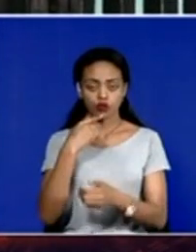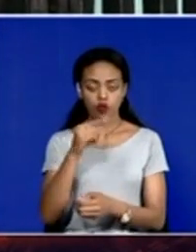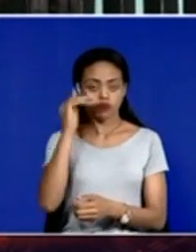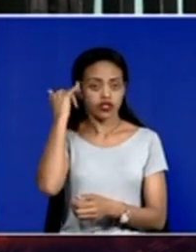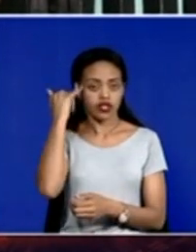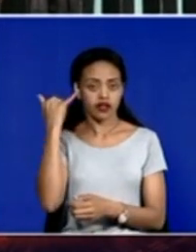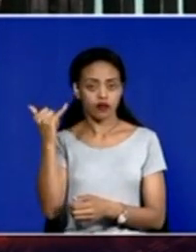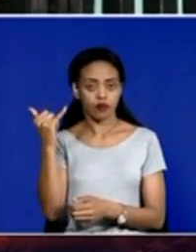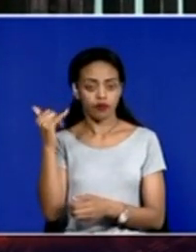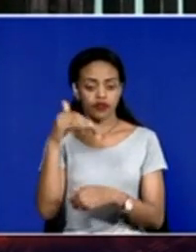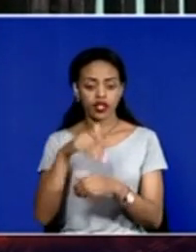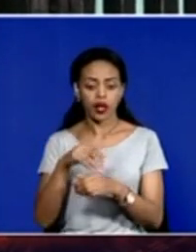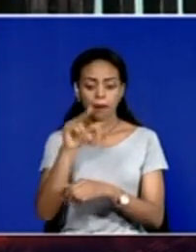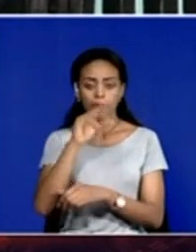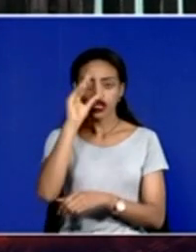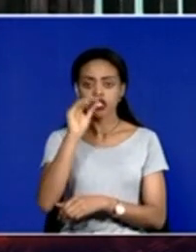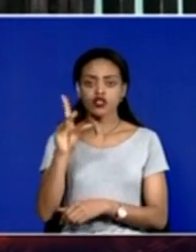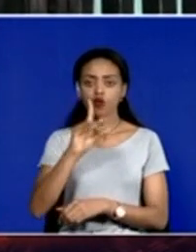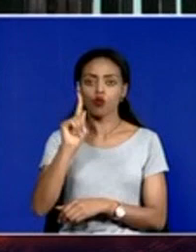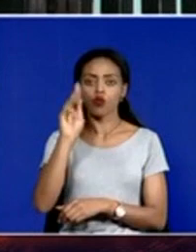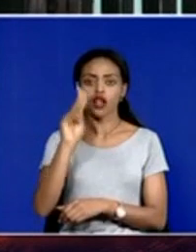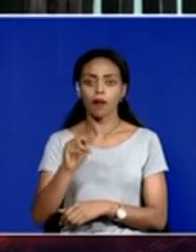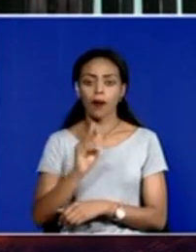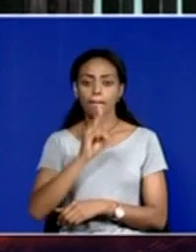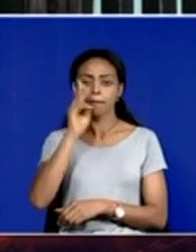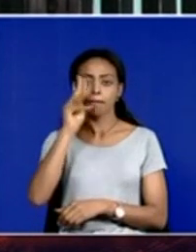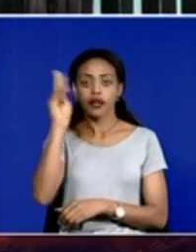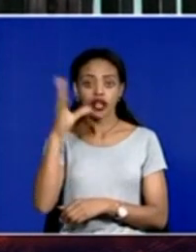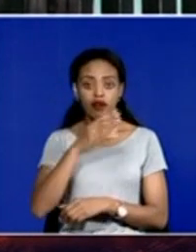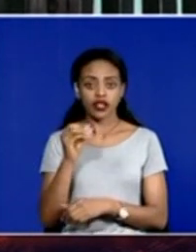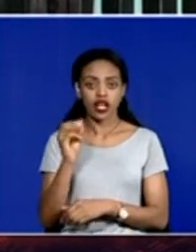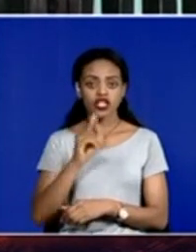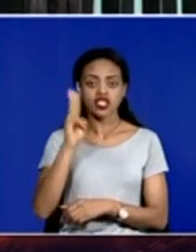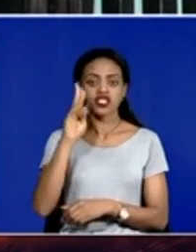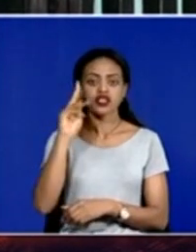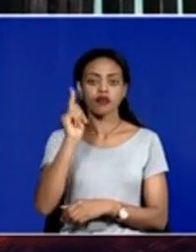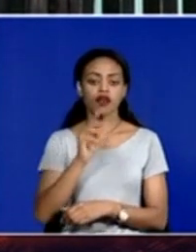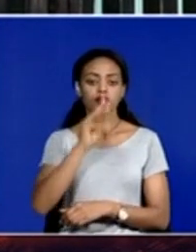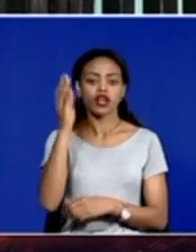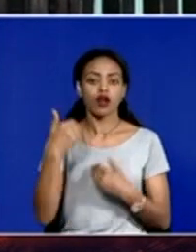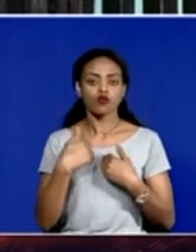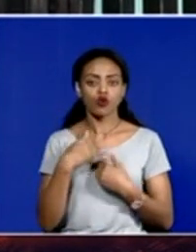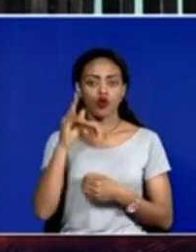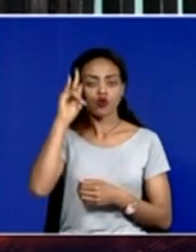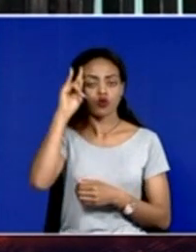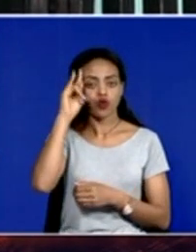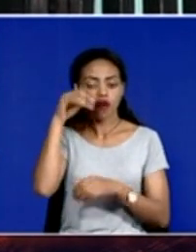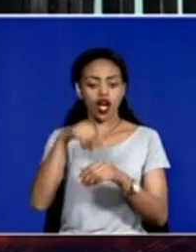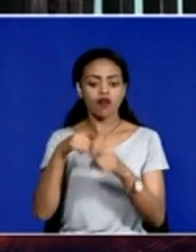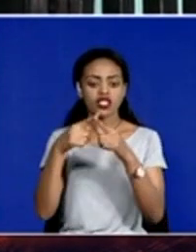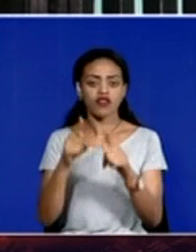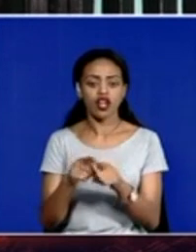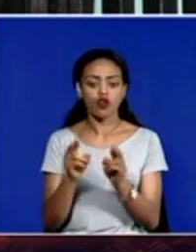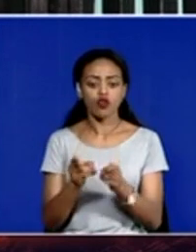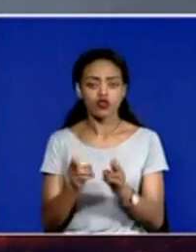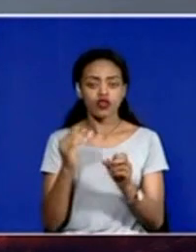حسوم أو بهرة سب كناما أو معربن سمين معربن زوبا أو استفلا إلى نتفتات